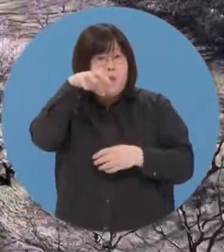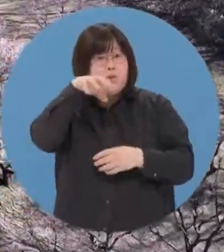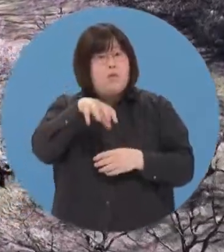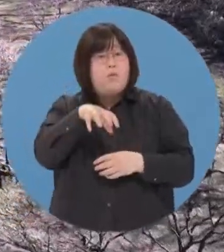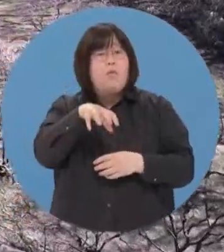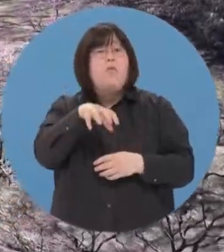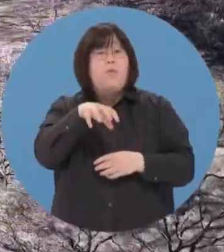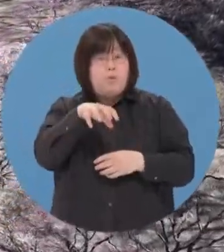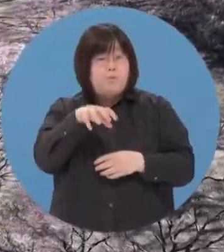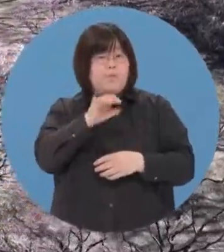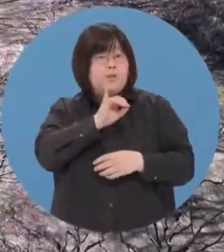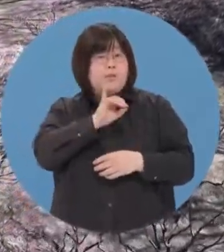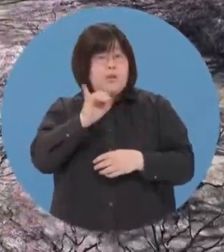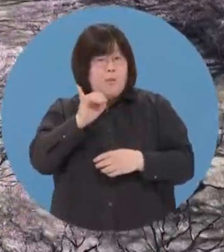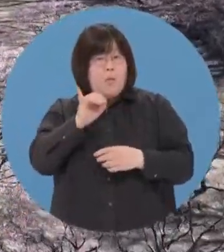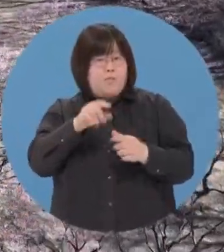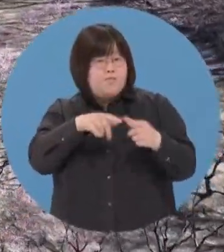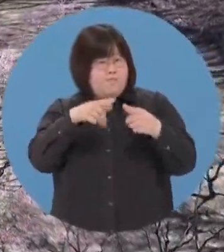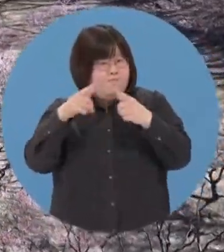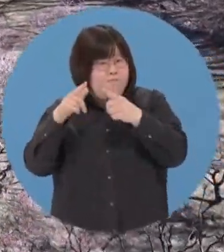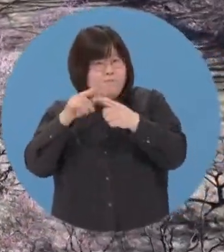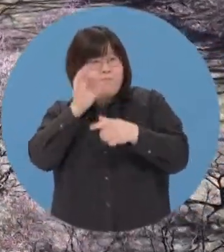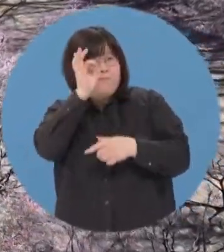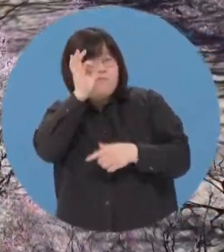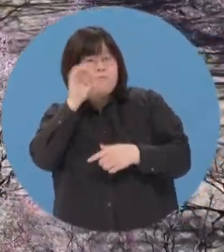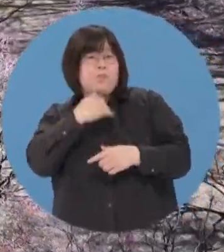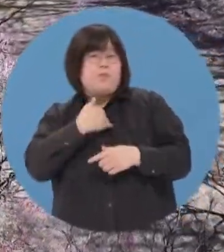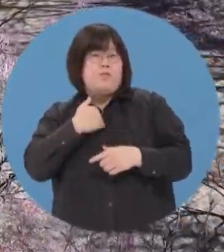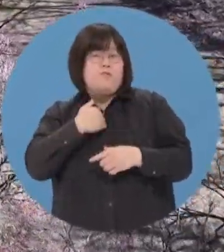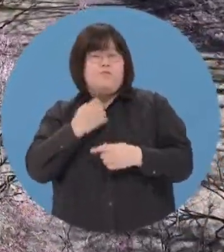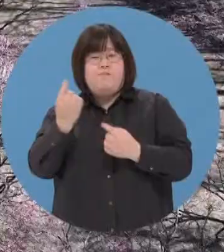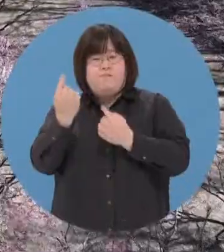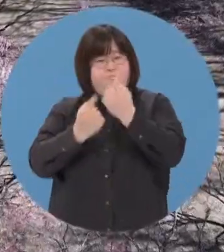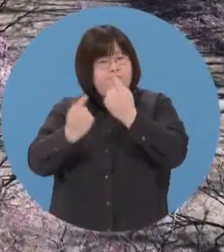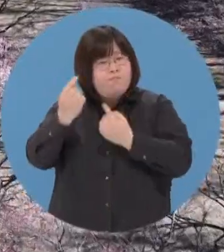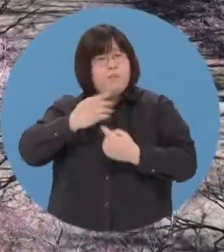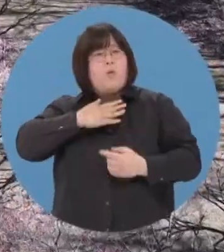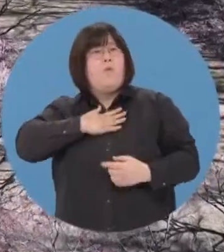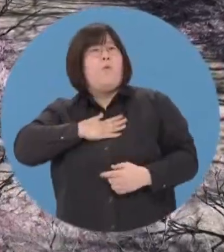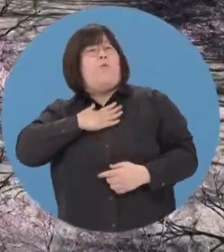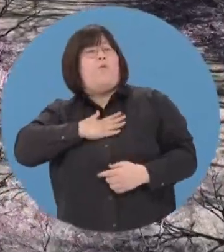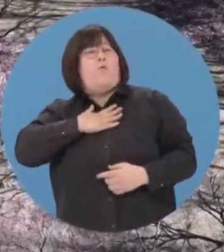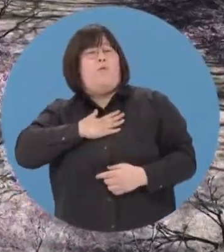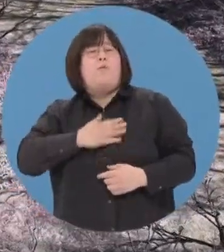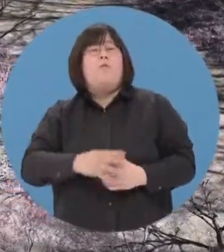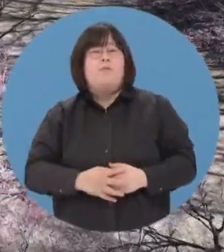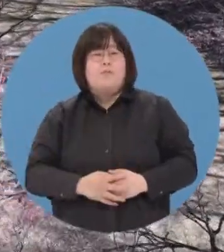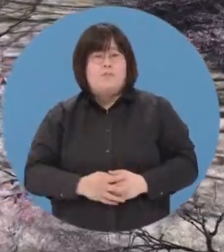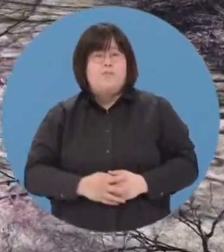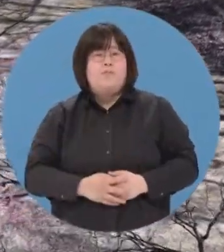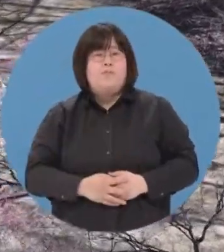ではおよそ1000本の梅が見ごろを迎え、訪れる人たちの目を楽しませている。